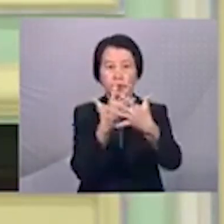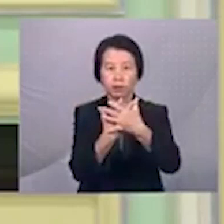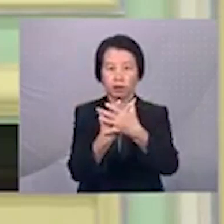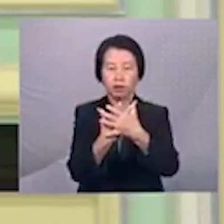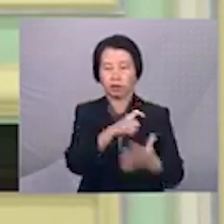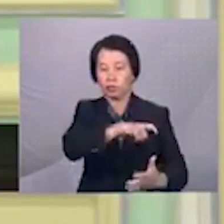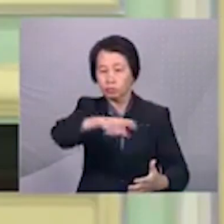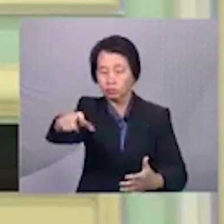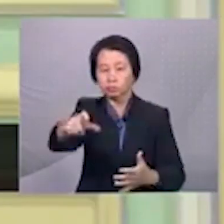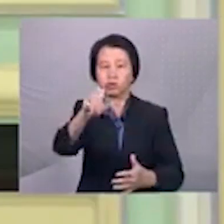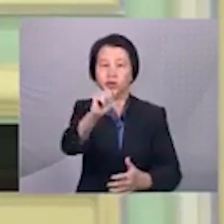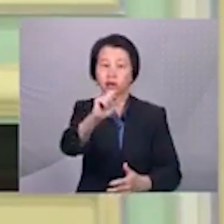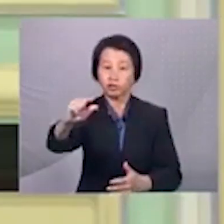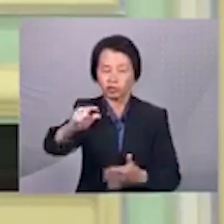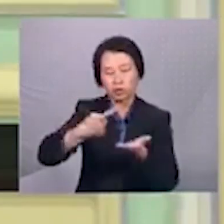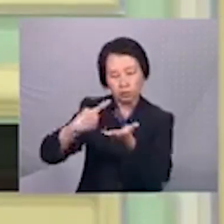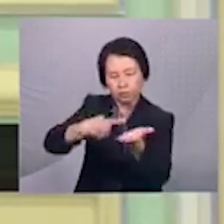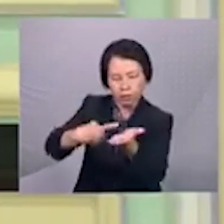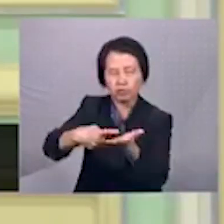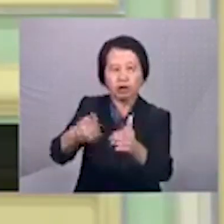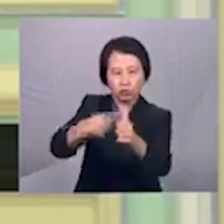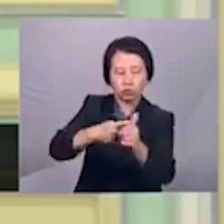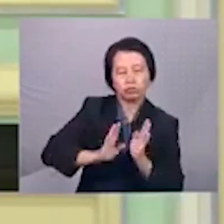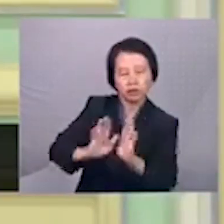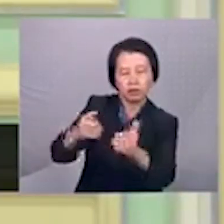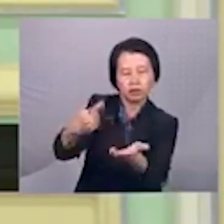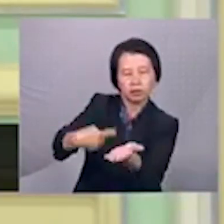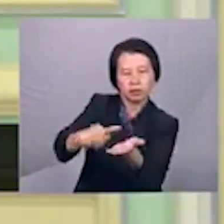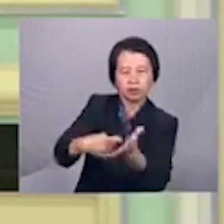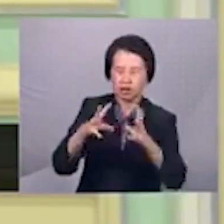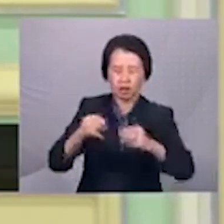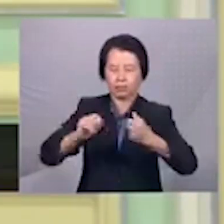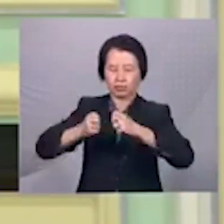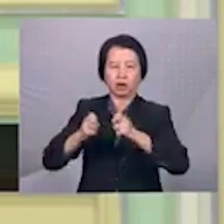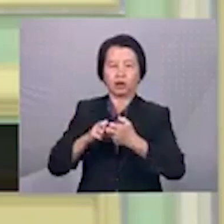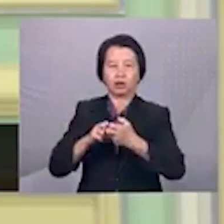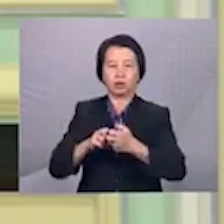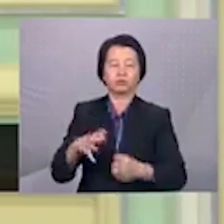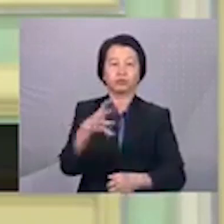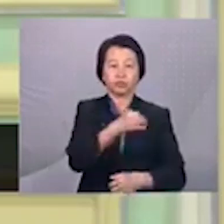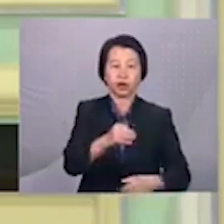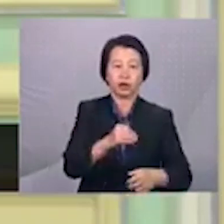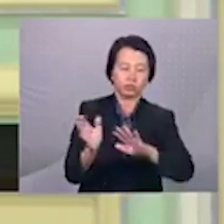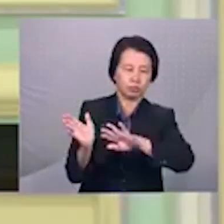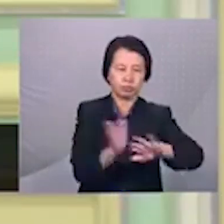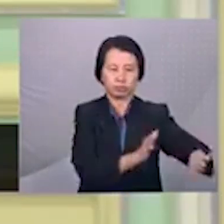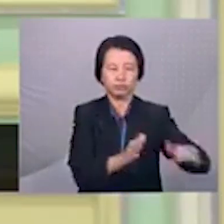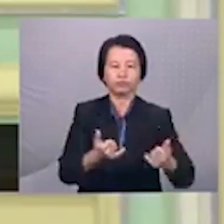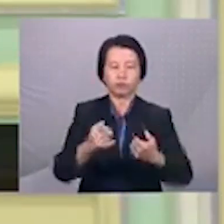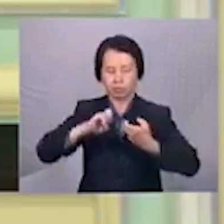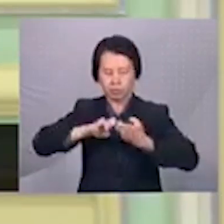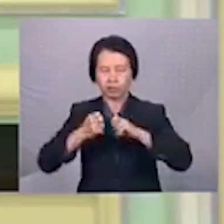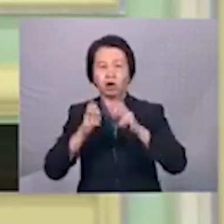membincangkan isu ini supaya dapat diselesaikan dengan segera isu gandangan ramai yang menganggap